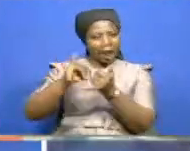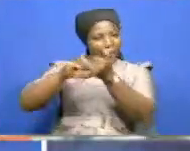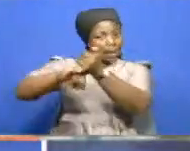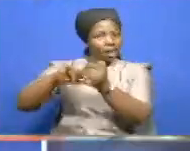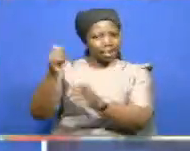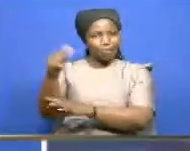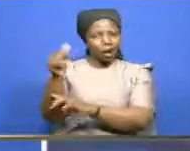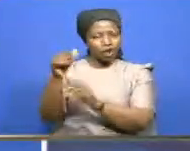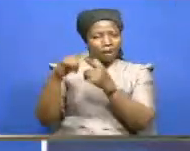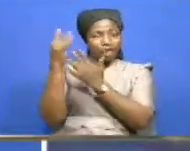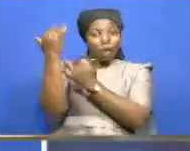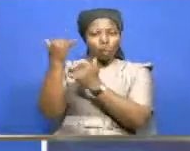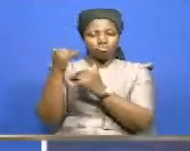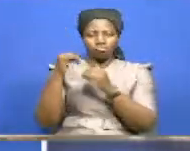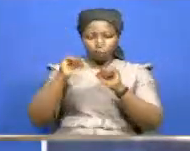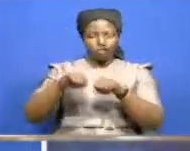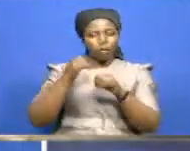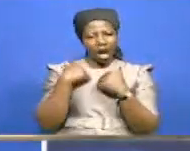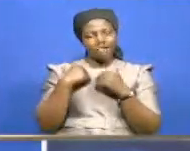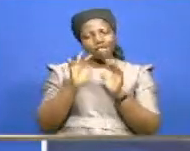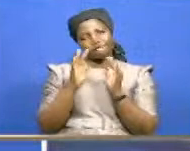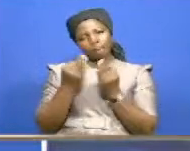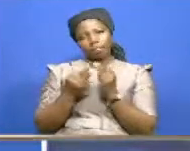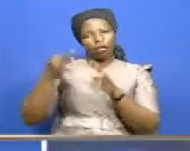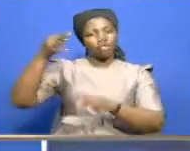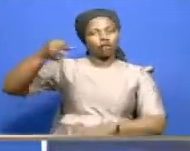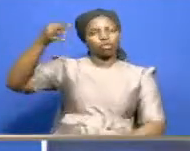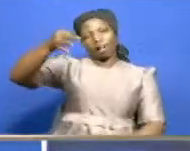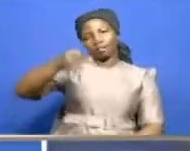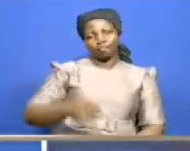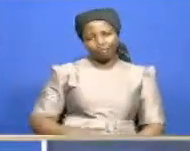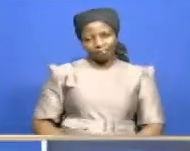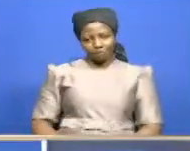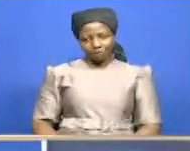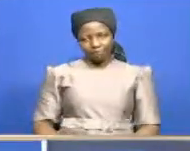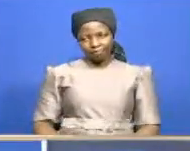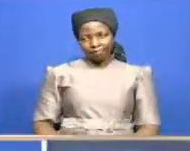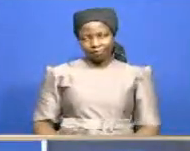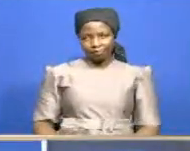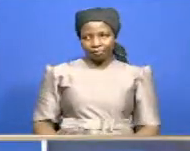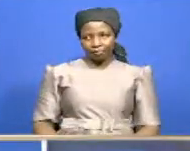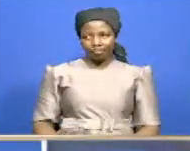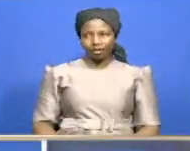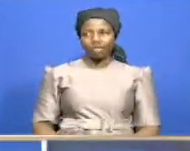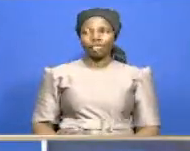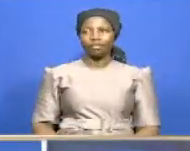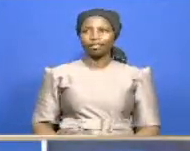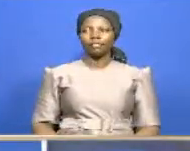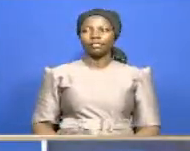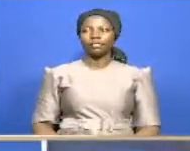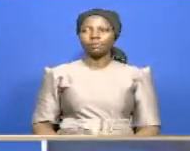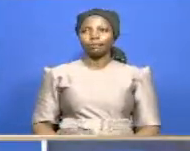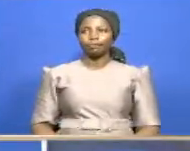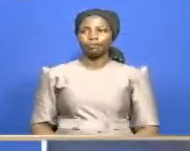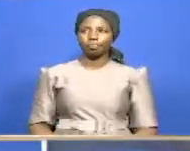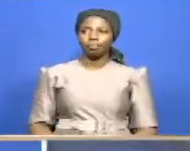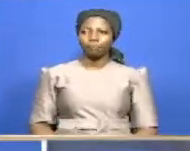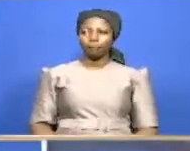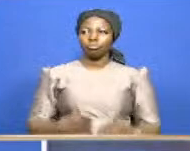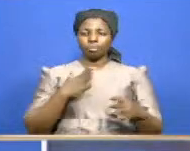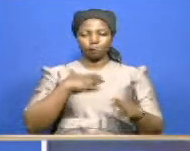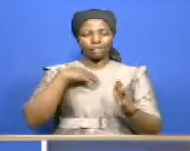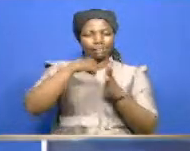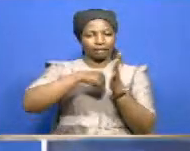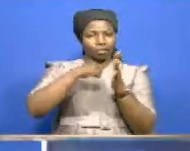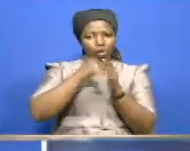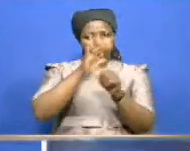hopeful of having his own family in the future. Uwezi jua kama bado una struggle sana. Unafanya